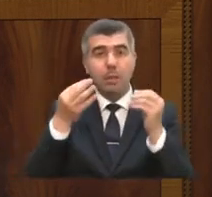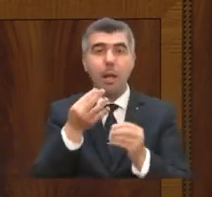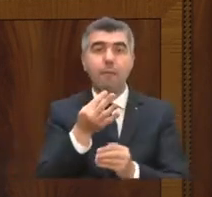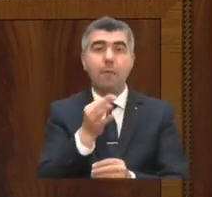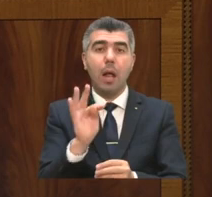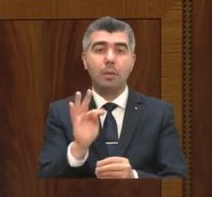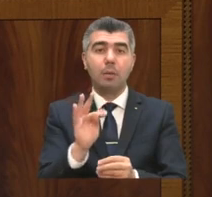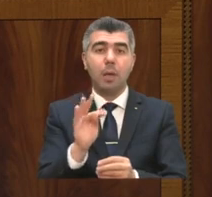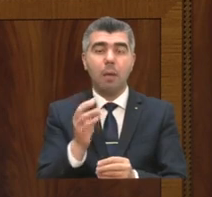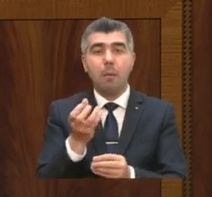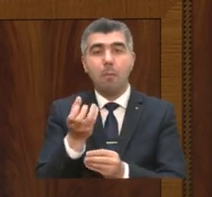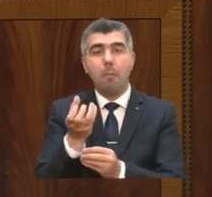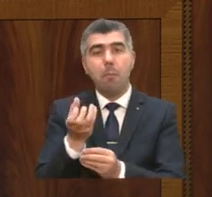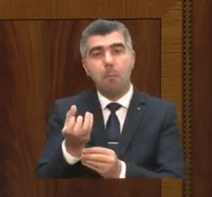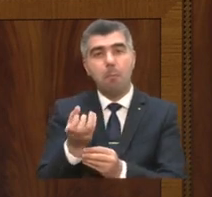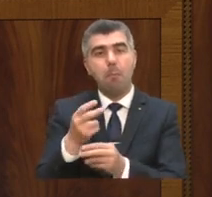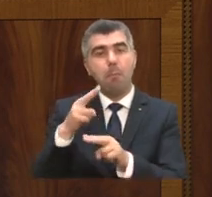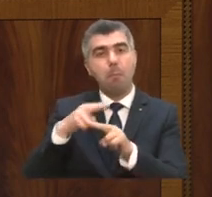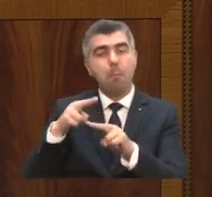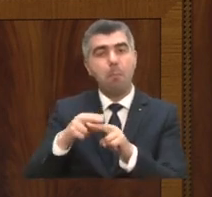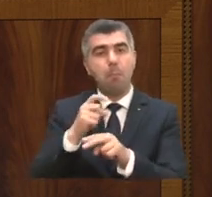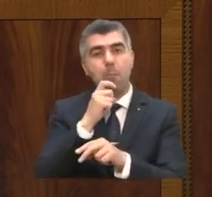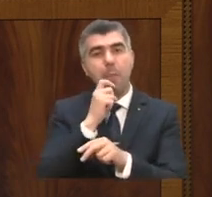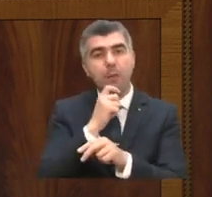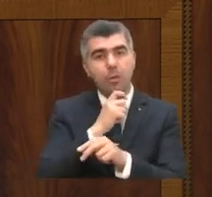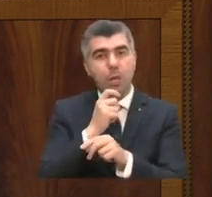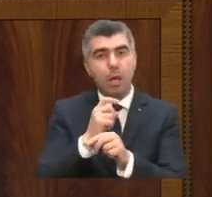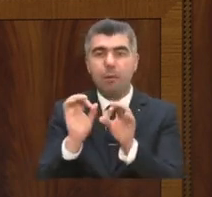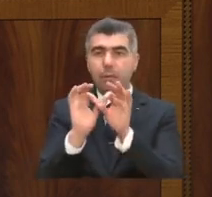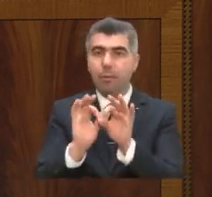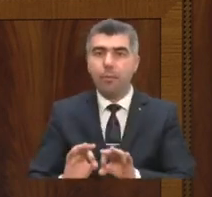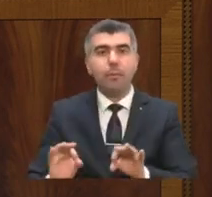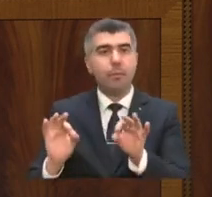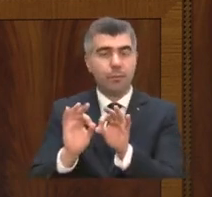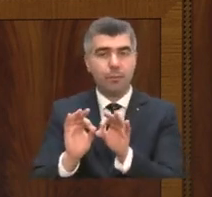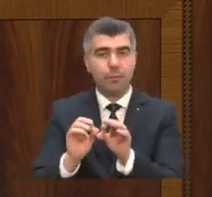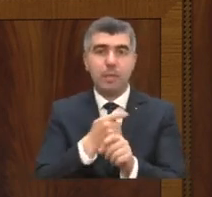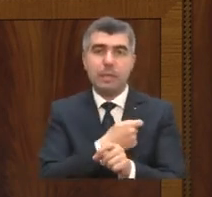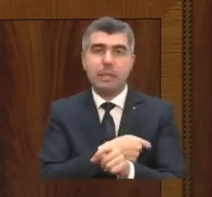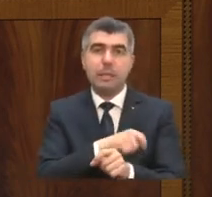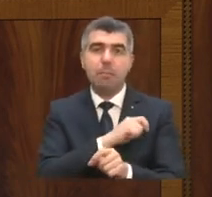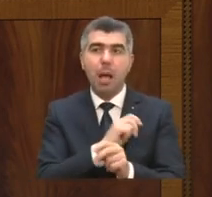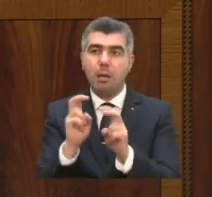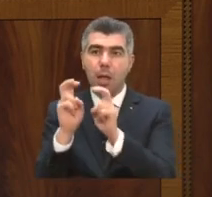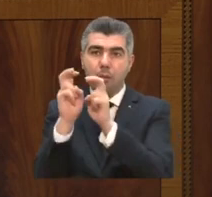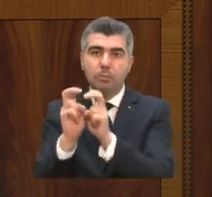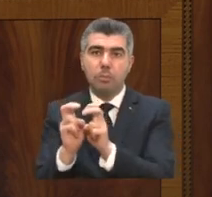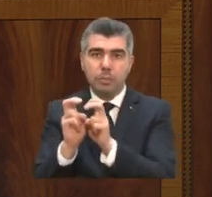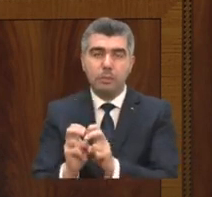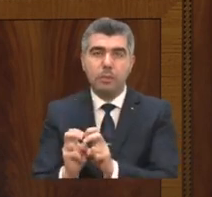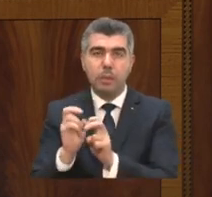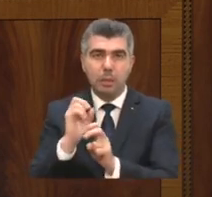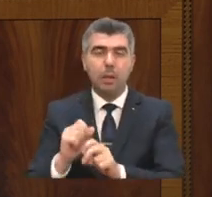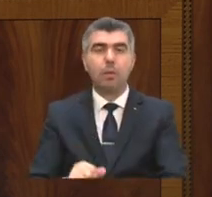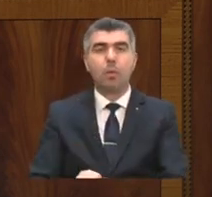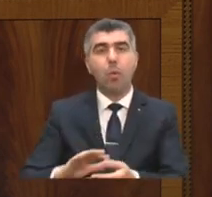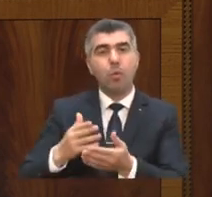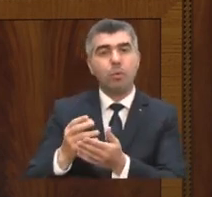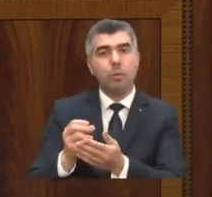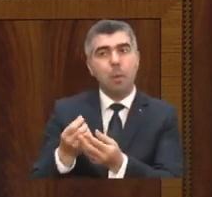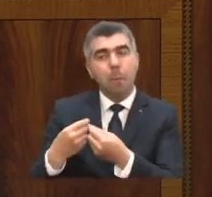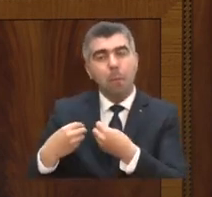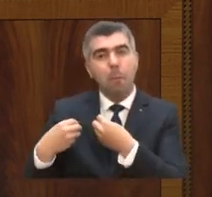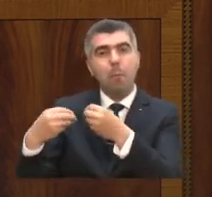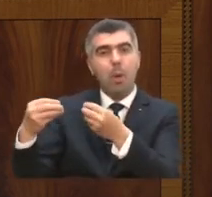كتصنع مطيشه، واسبانيا نقصت من لا برودكسيون ديال المطيشه، وكان واحد الضغط على مطيشه باش تمشي للخارج.